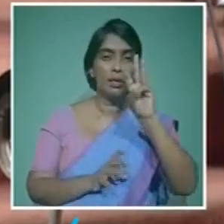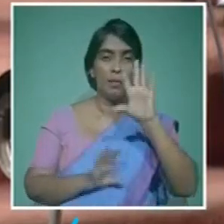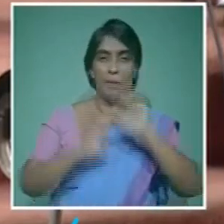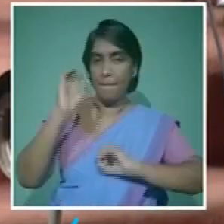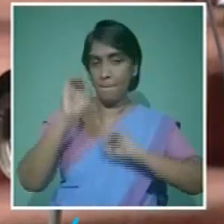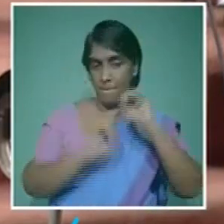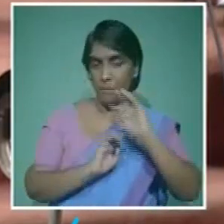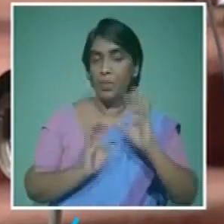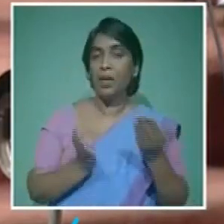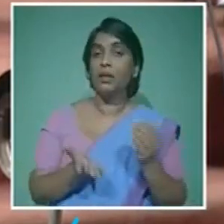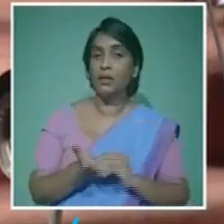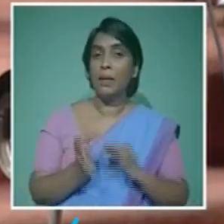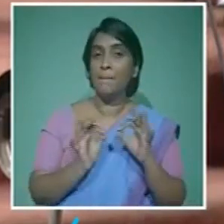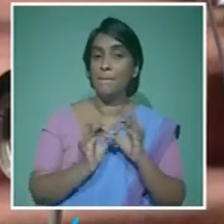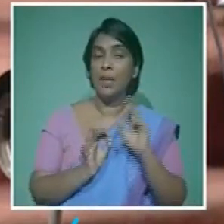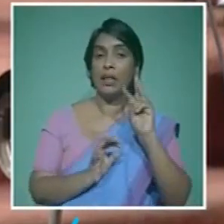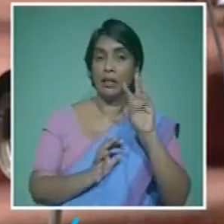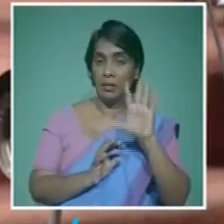35 பில்லியன்.